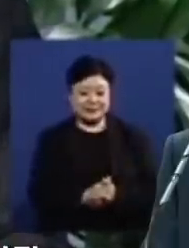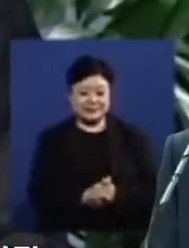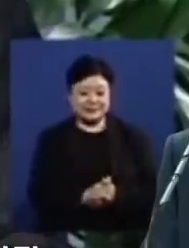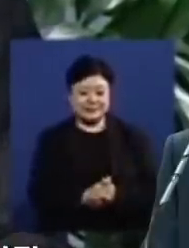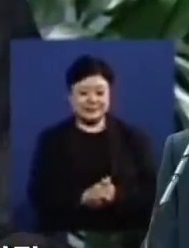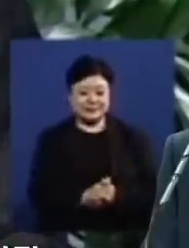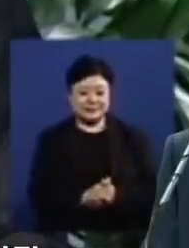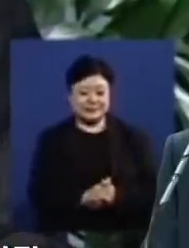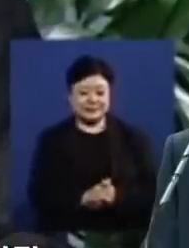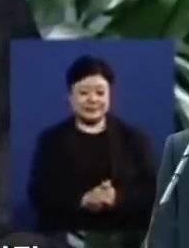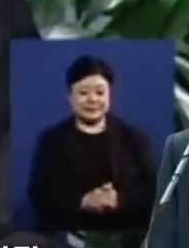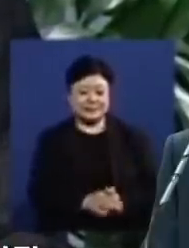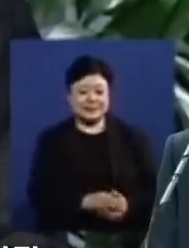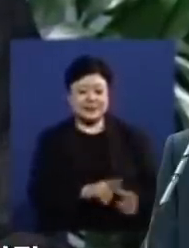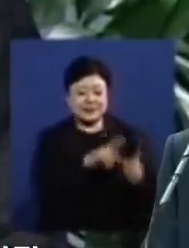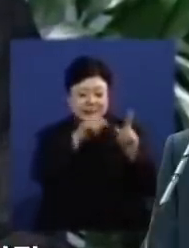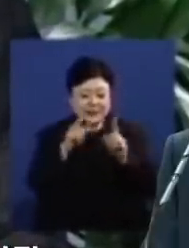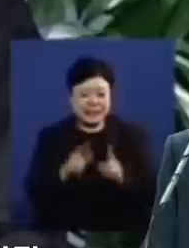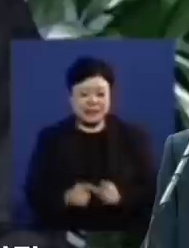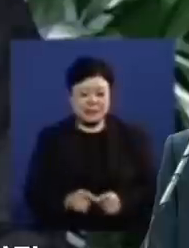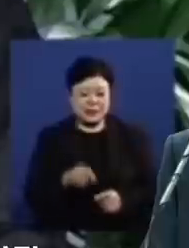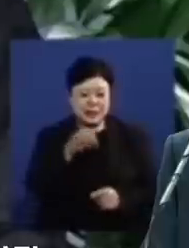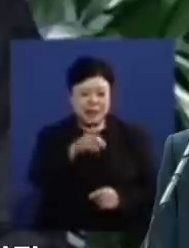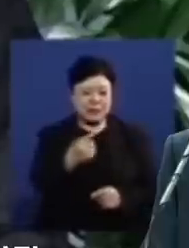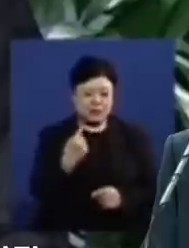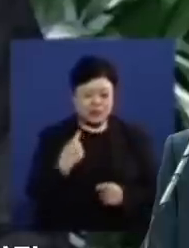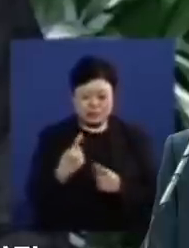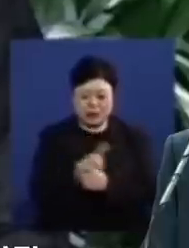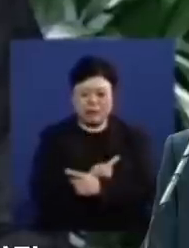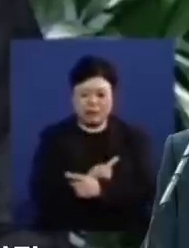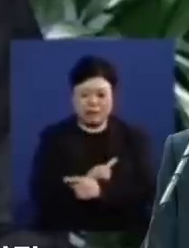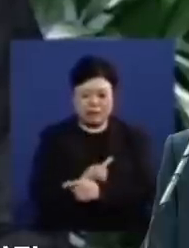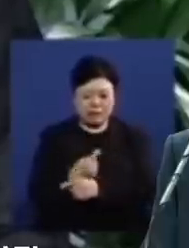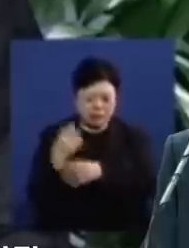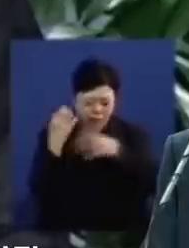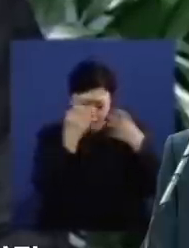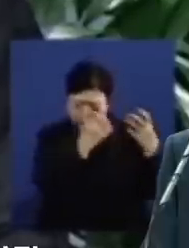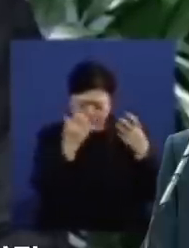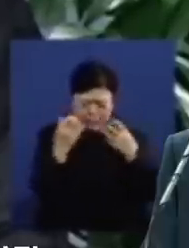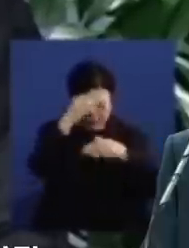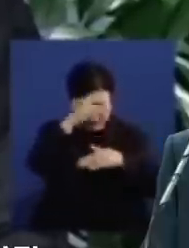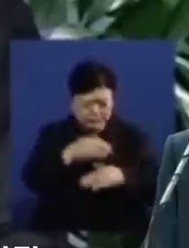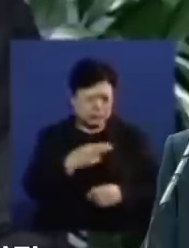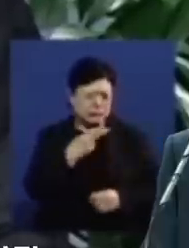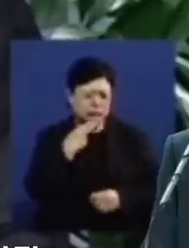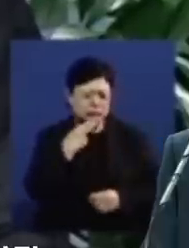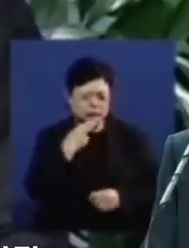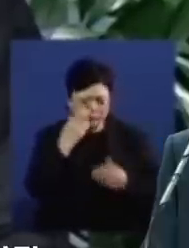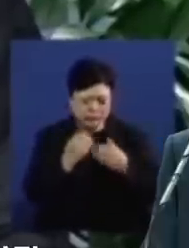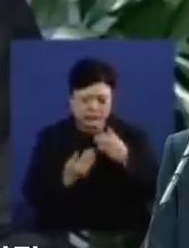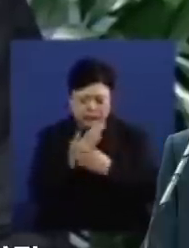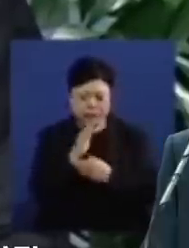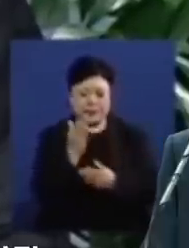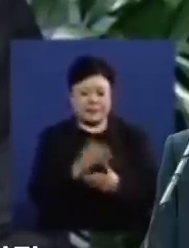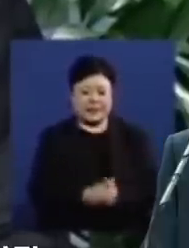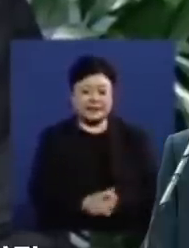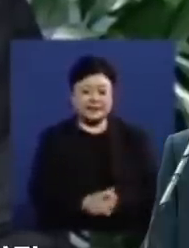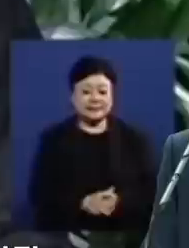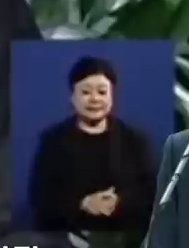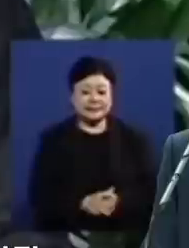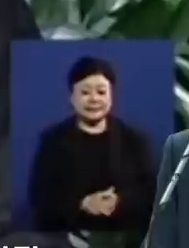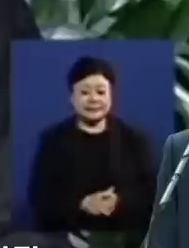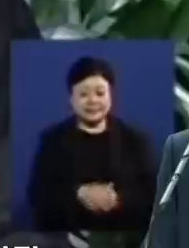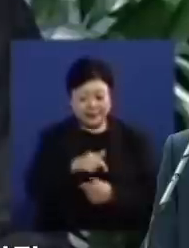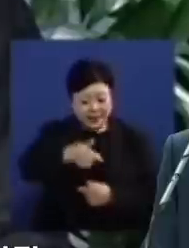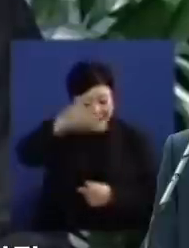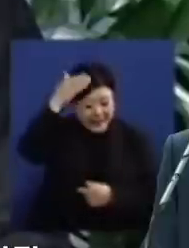삶의 앞뒤를 바꿔 놓으면 뒤죽박죽이 되어서 혼돈과 무질서로 고생하게 되는 것입니다.